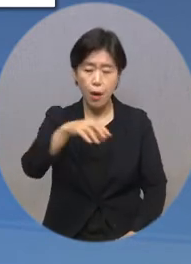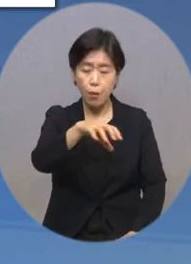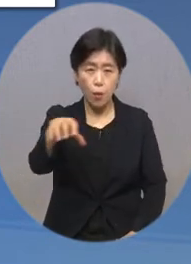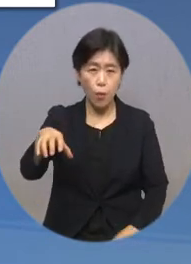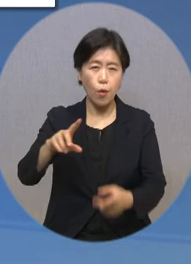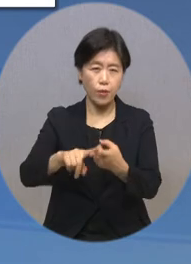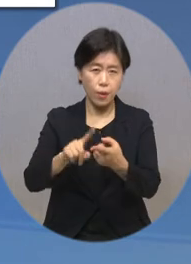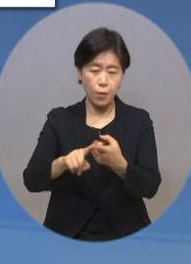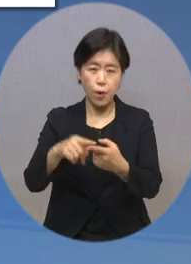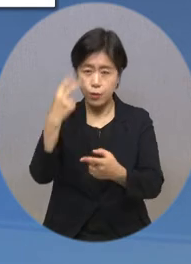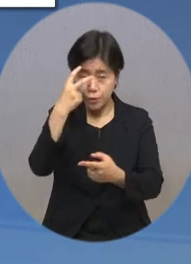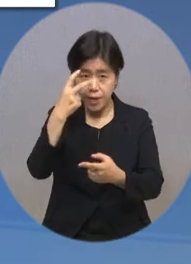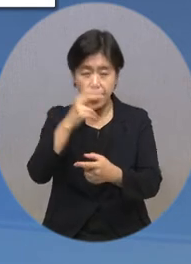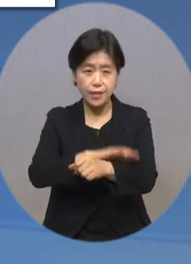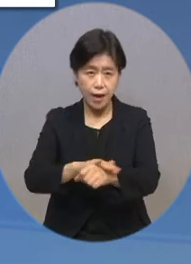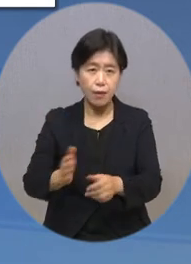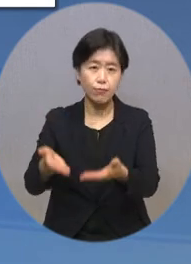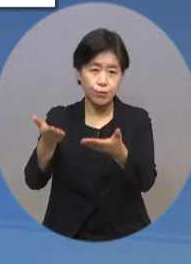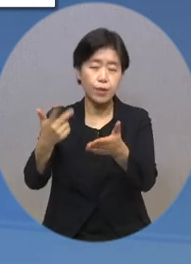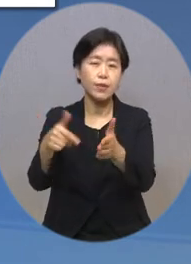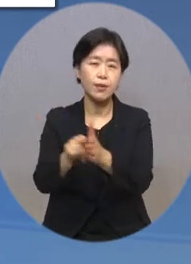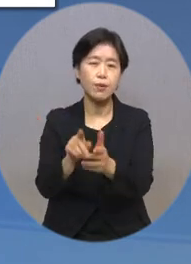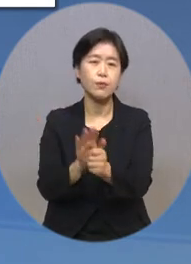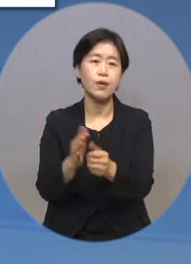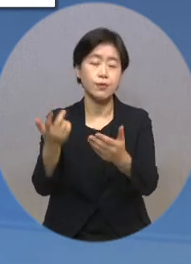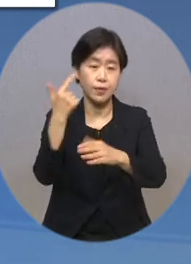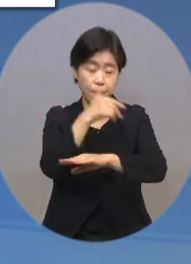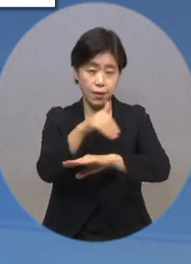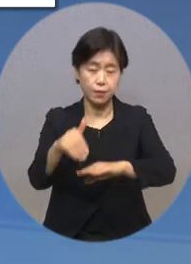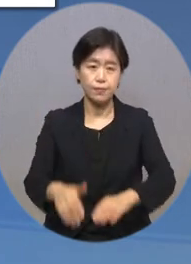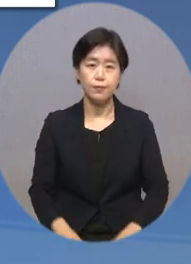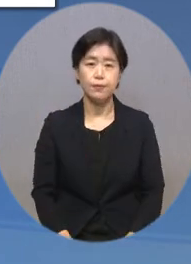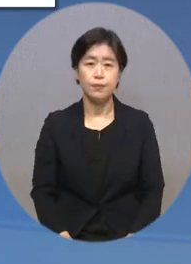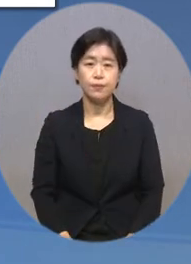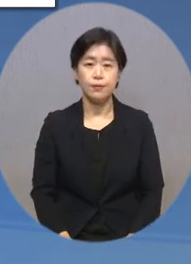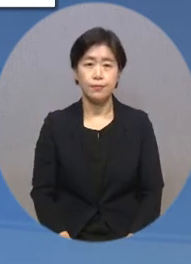정기적으로 전수조사를 할 수 있도록 지원할 방침입니다.